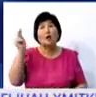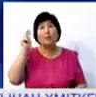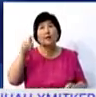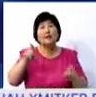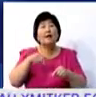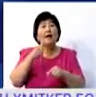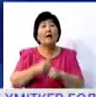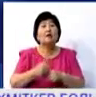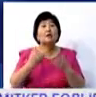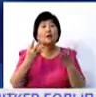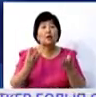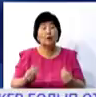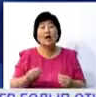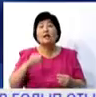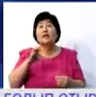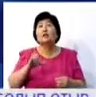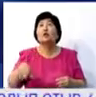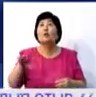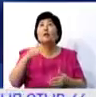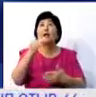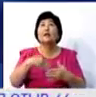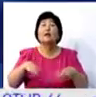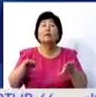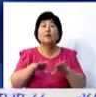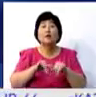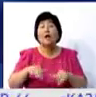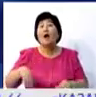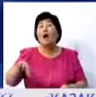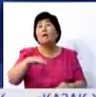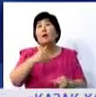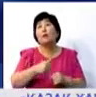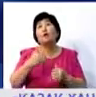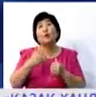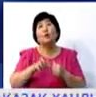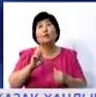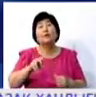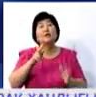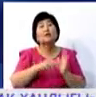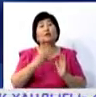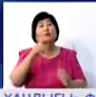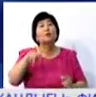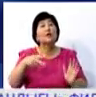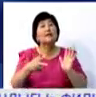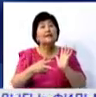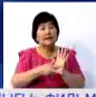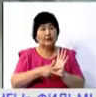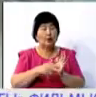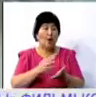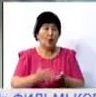сынының алғашқы екі күнінде тестілеу барлық талапқа сай өтті. Аймақ бойынша орта балл 83,8 құрап